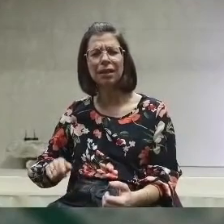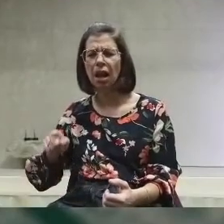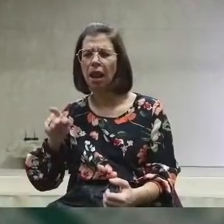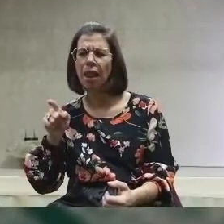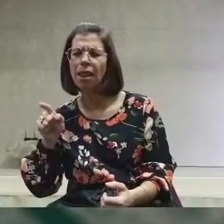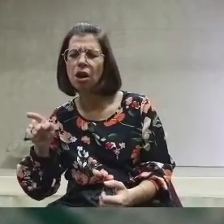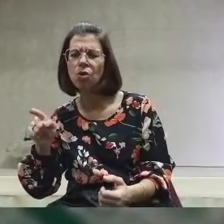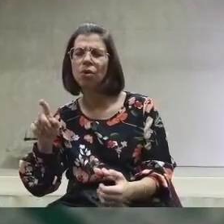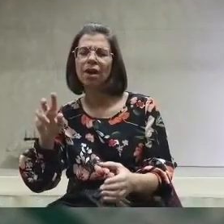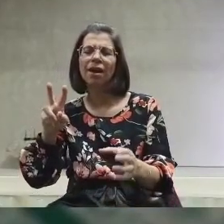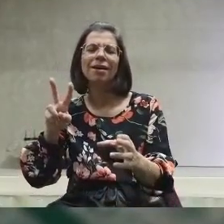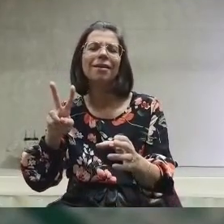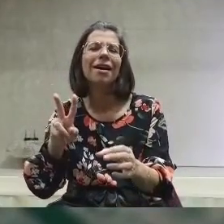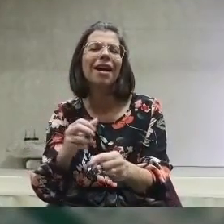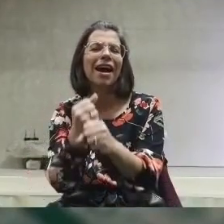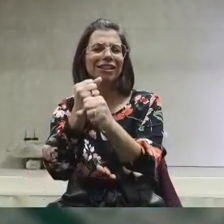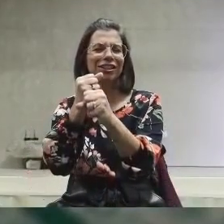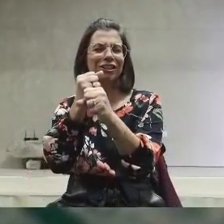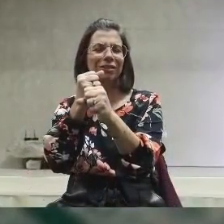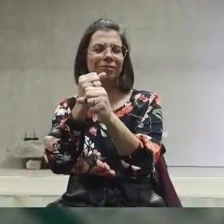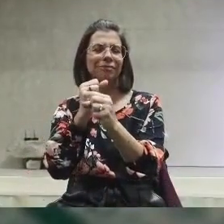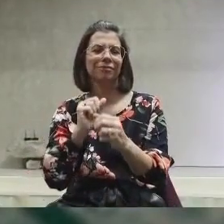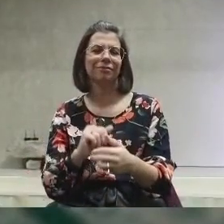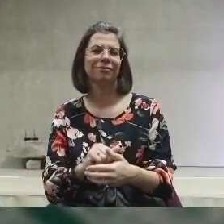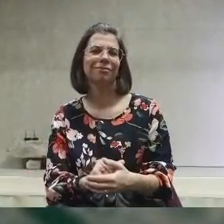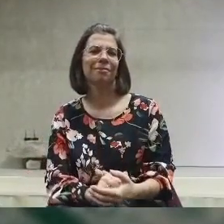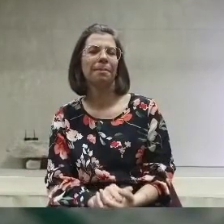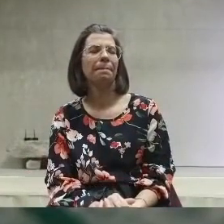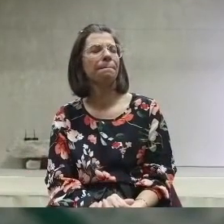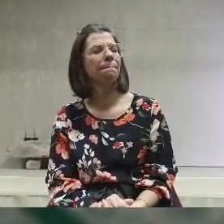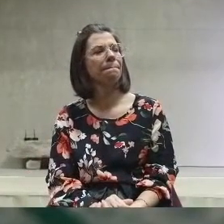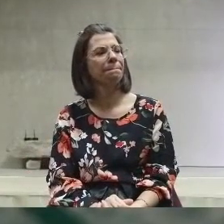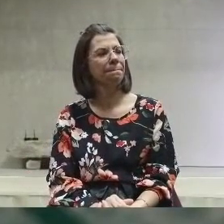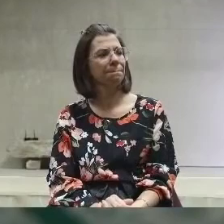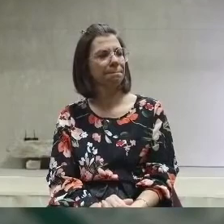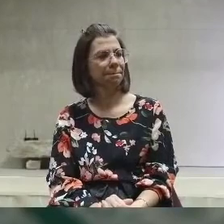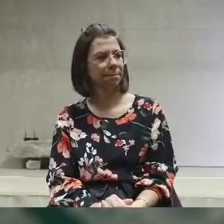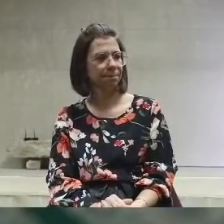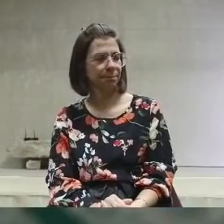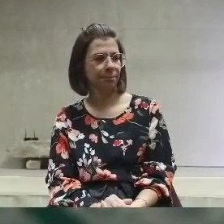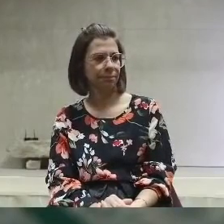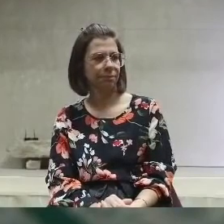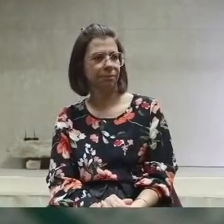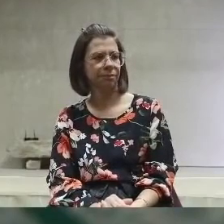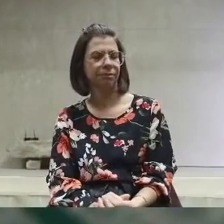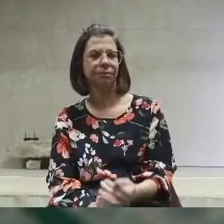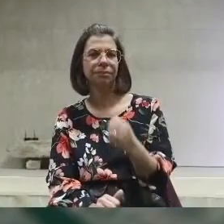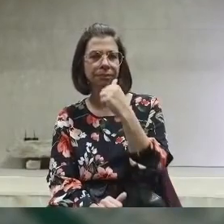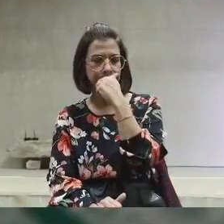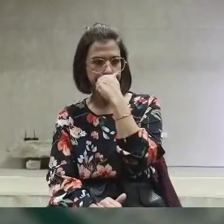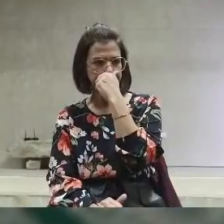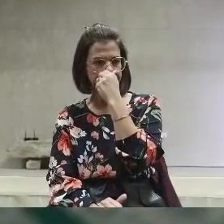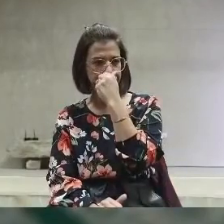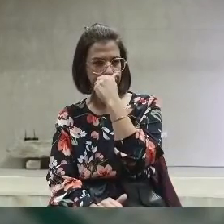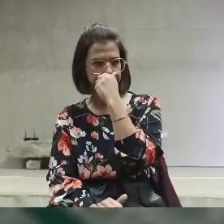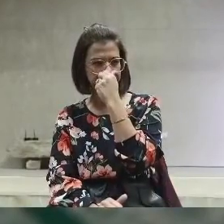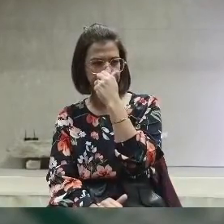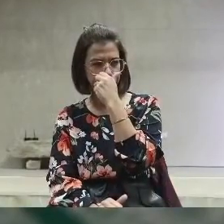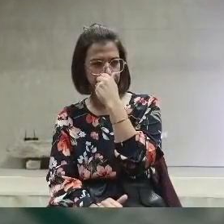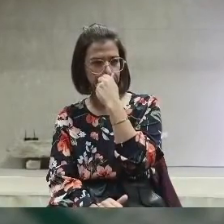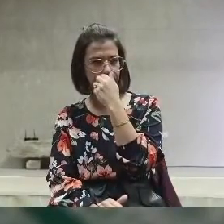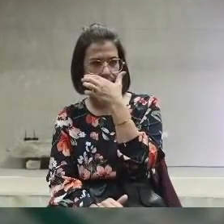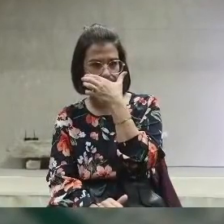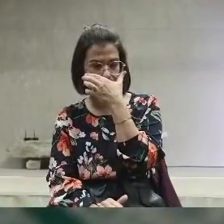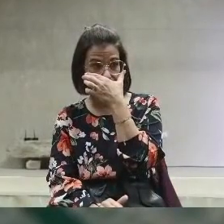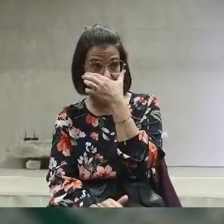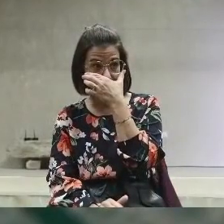devenu malédiction pour nous, car il est écrit « Maudit est quiconque est pendu au bois ». Éphésiens 1, 3 nous dit « Béni